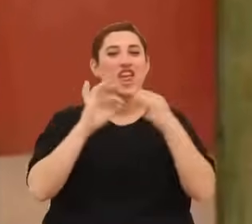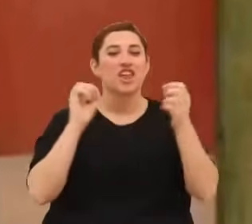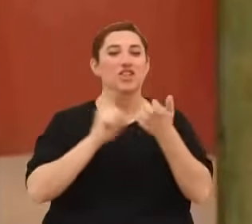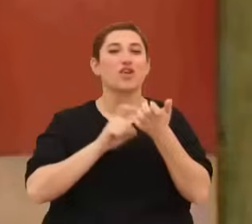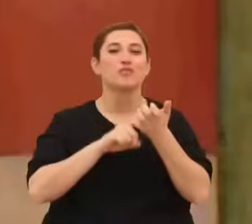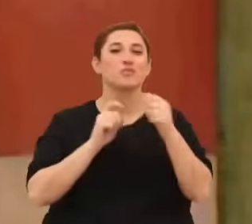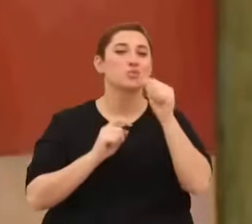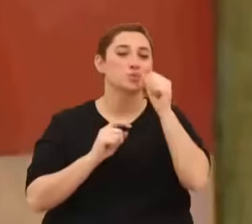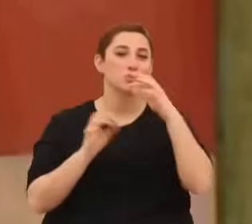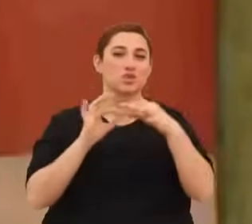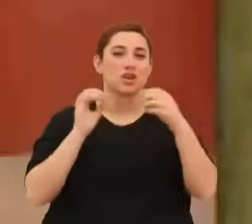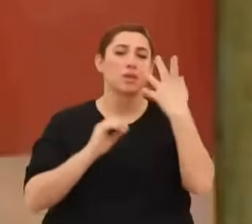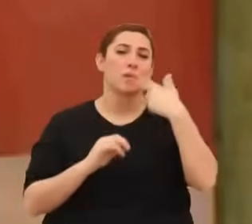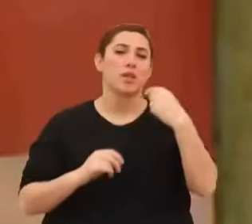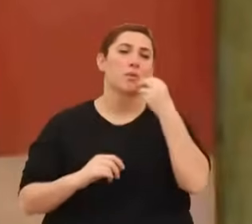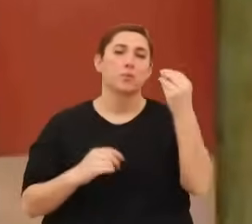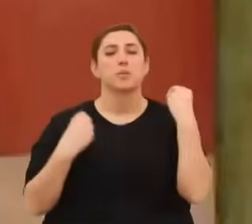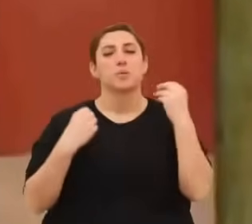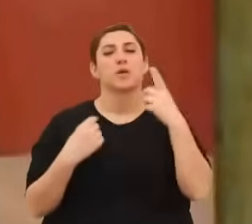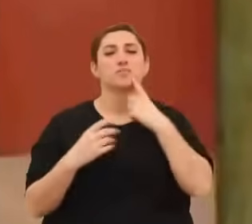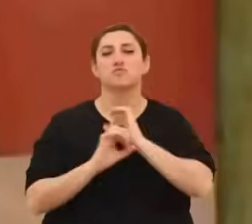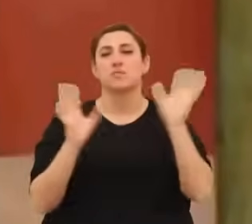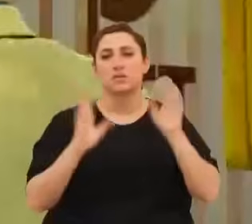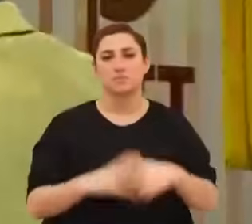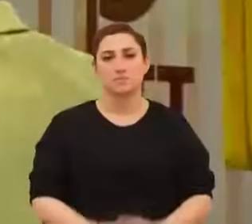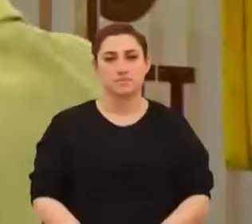şehriye çorbası. Bir de pilav yaptın mı? Üf be, ziyafete bak.